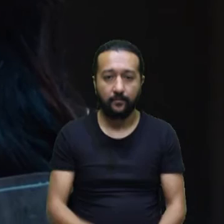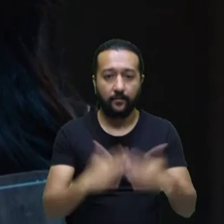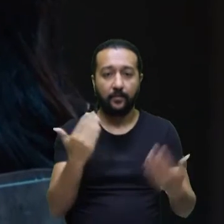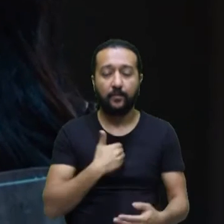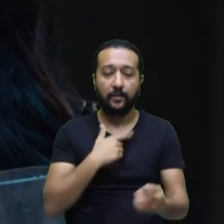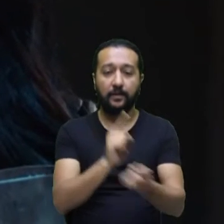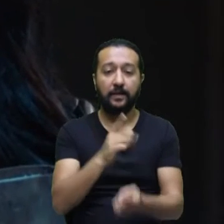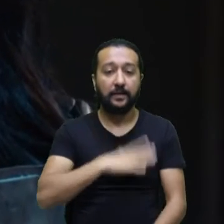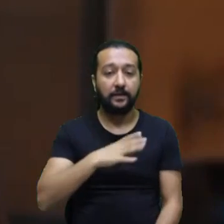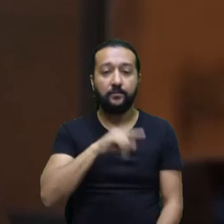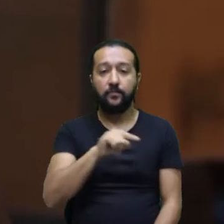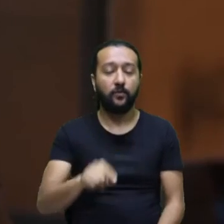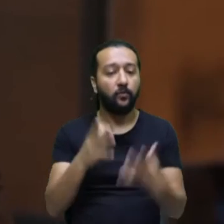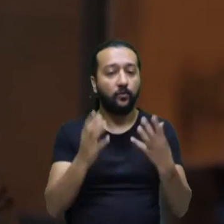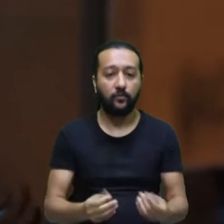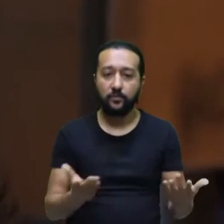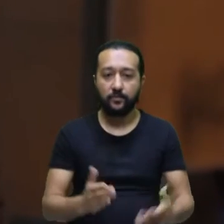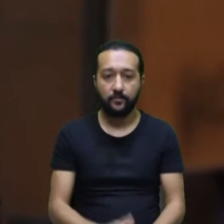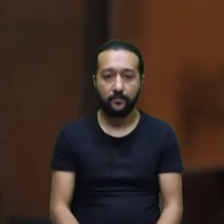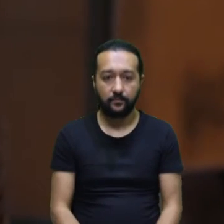Peki benim senden istediklerim ne olacak?